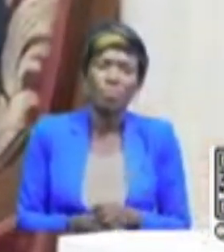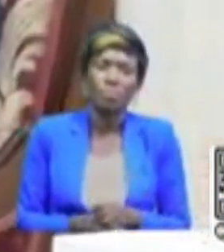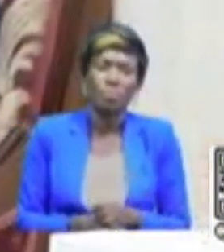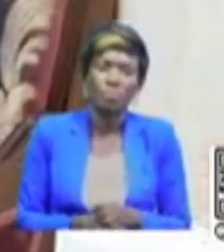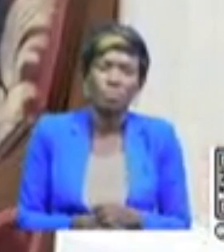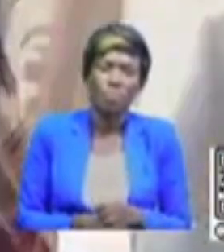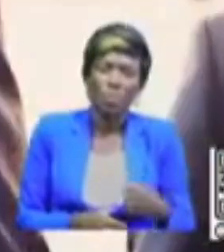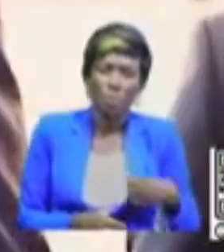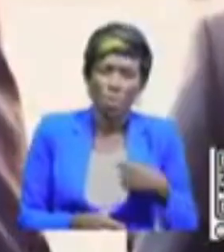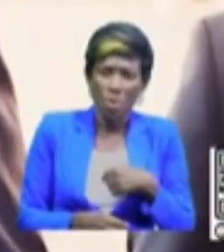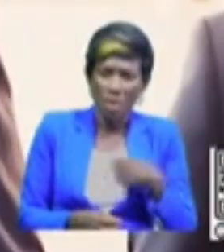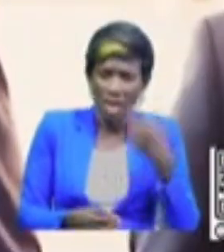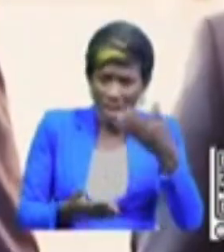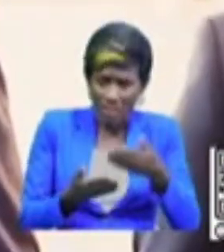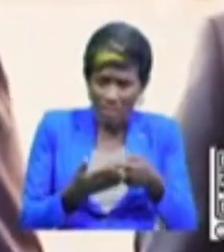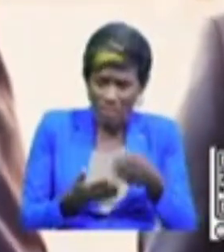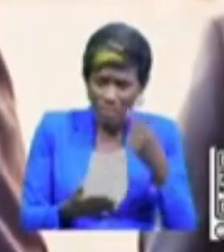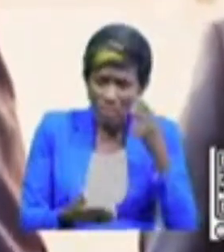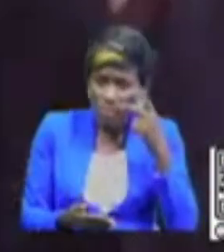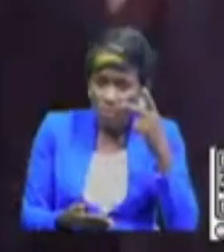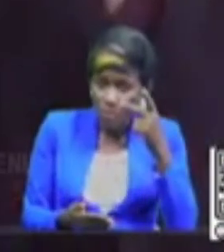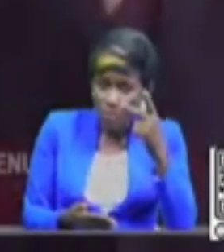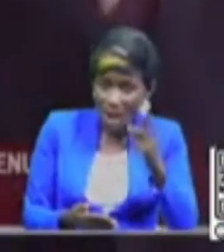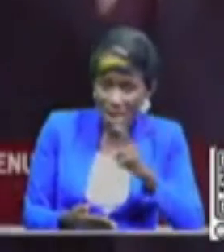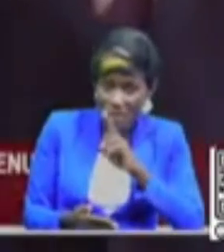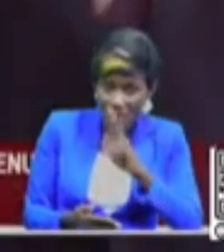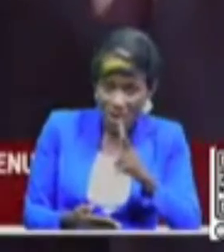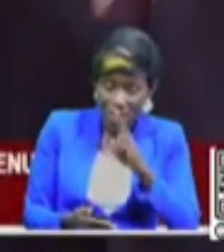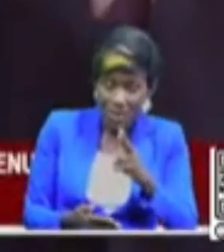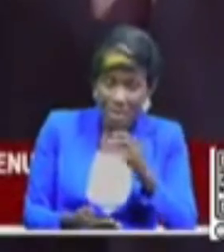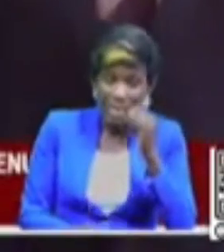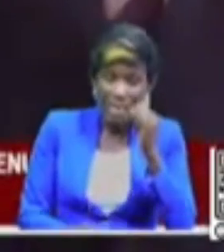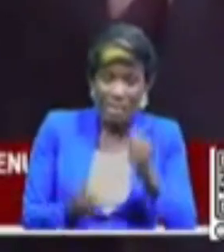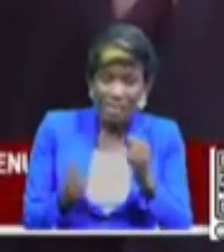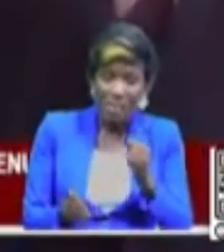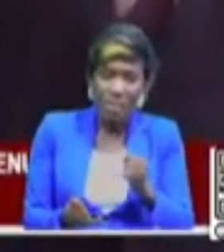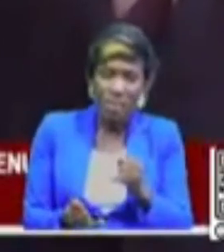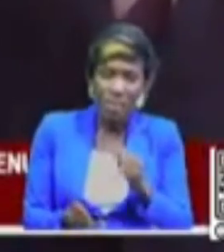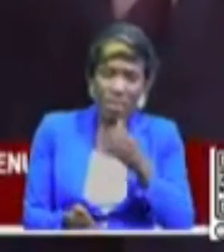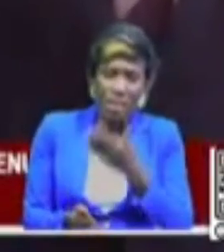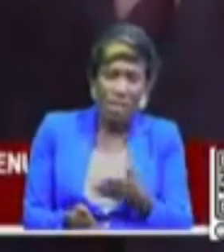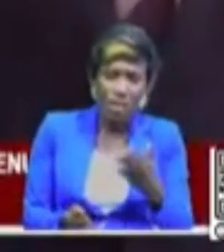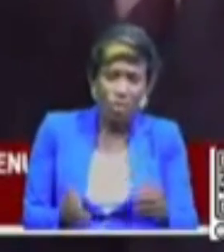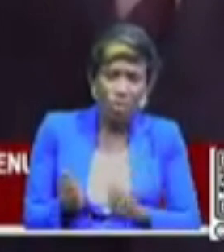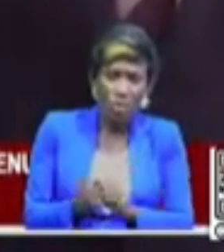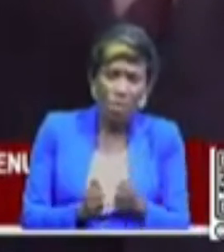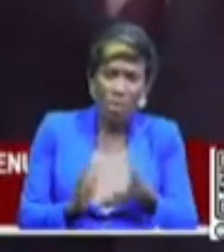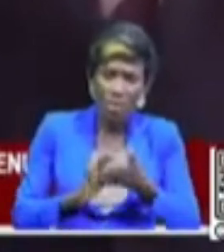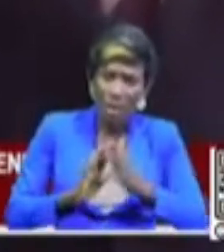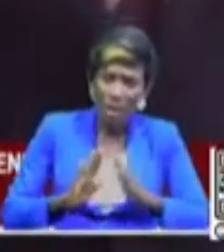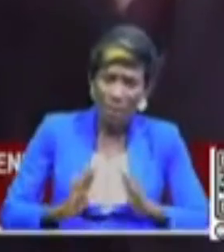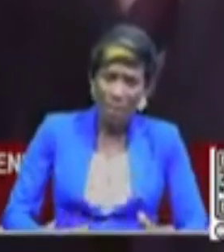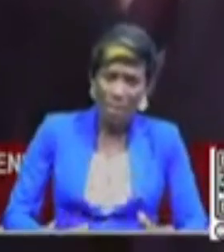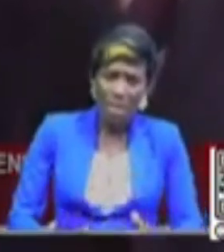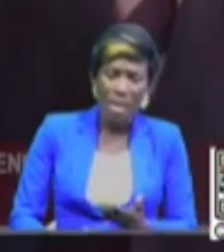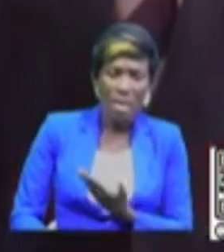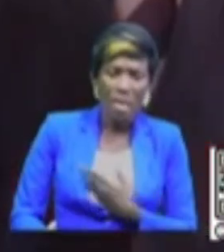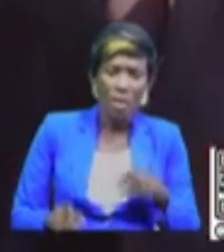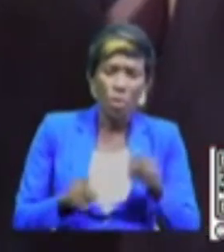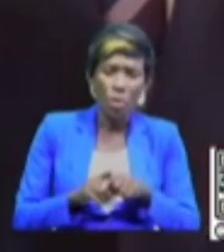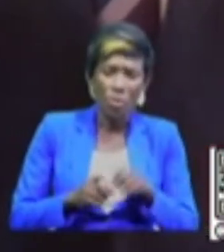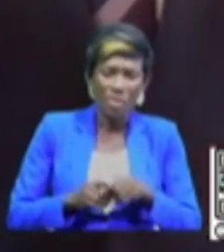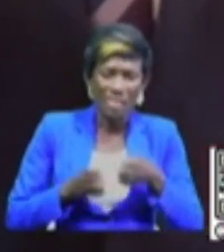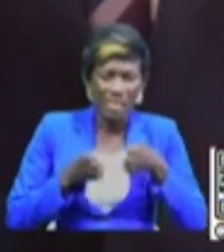toucher de doigt les réalités réelles au Gabon et les efforts que les autorités